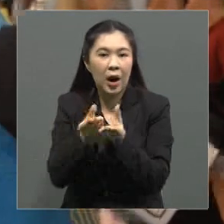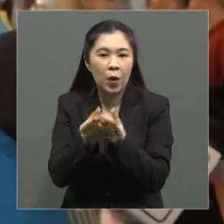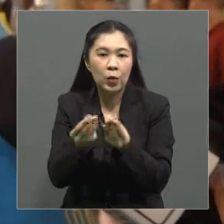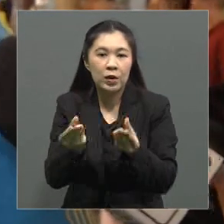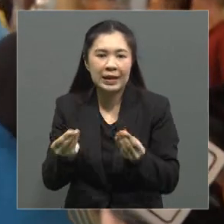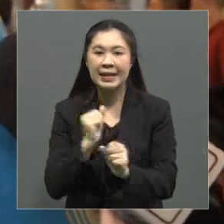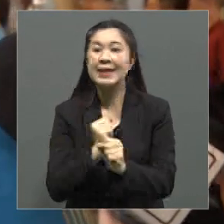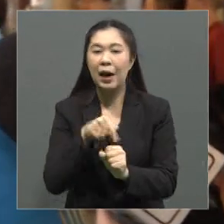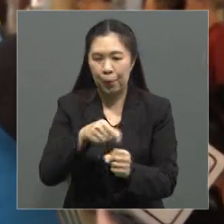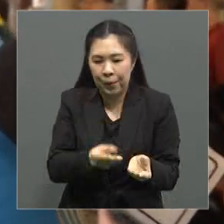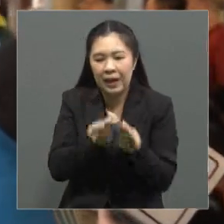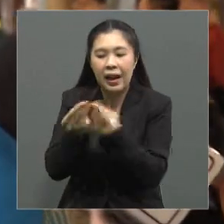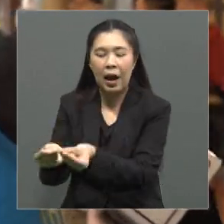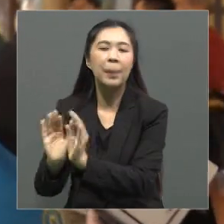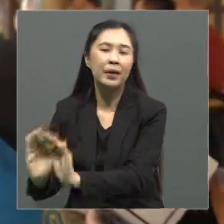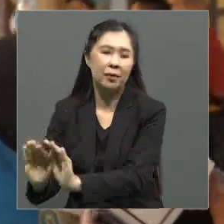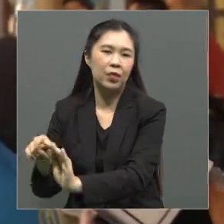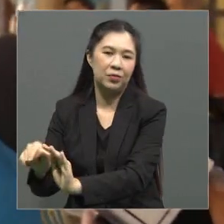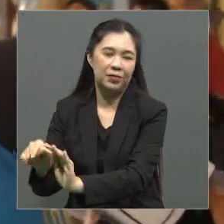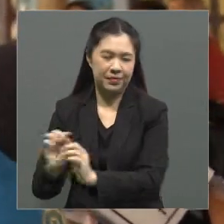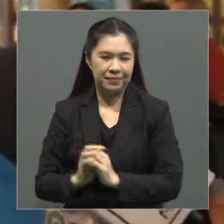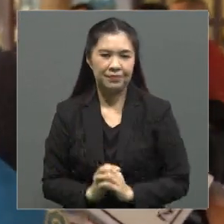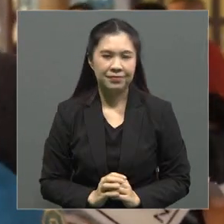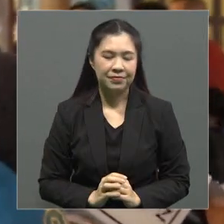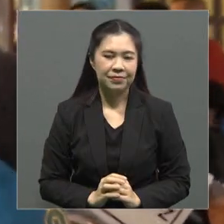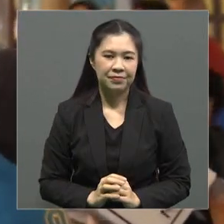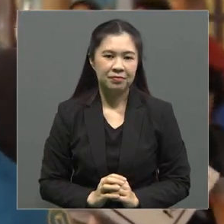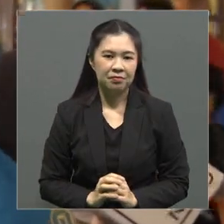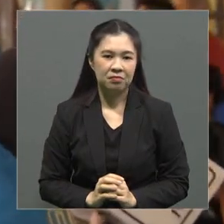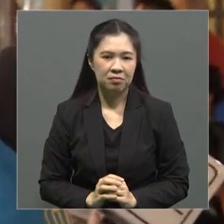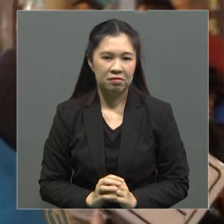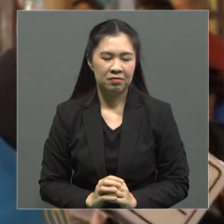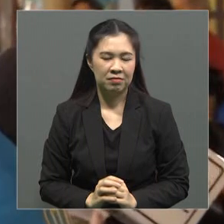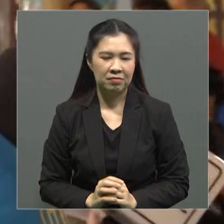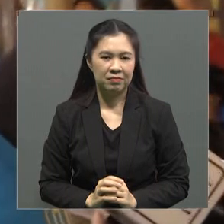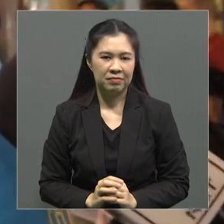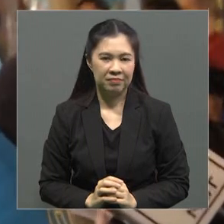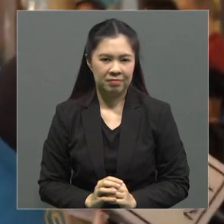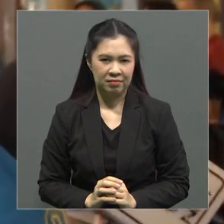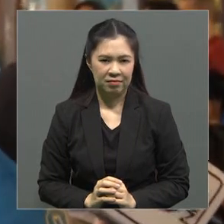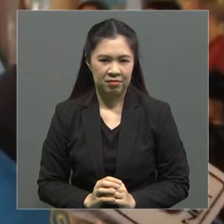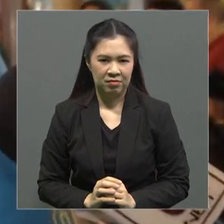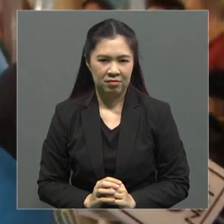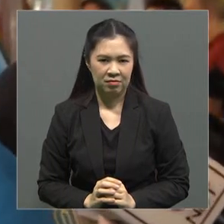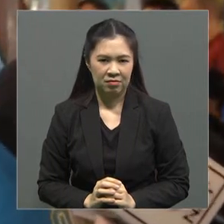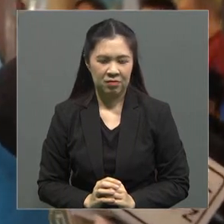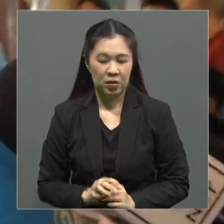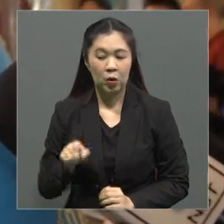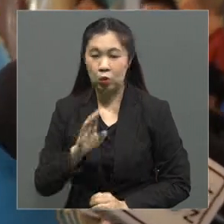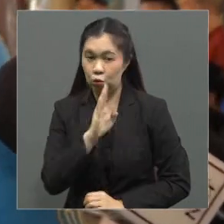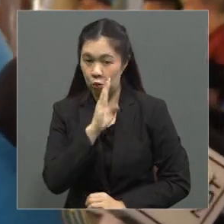ใส่ในพุอันนี้ครับถ้าถ้ามีปริมาณเยอะมันก็ทำอันตราย